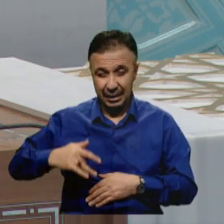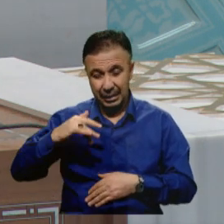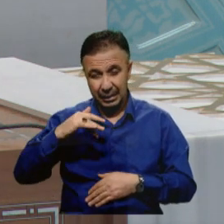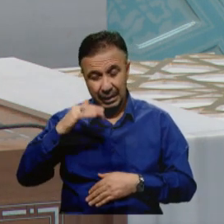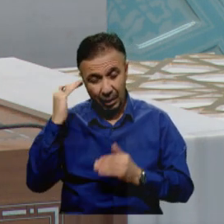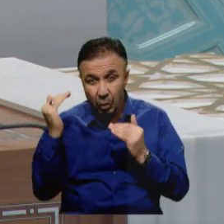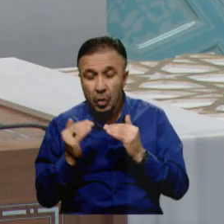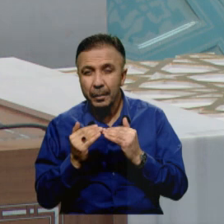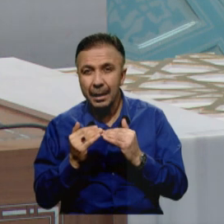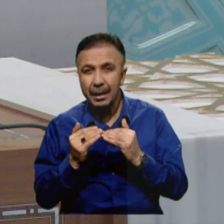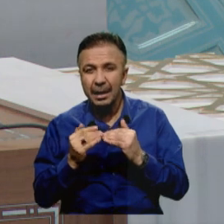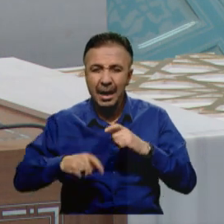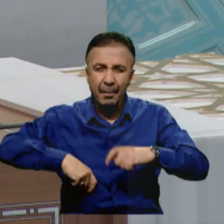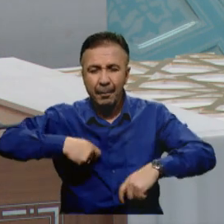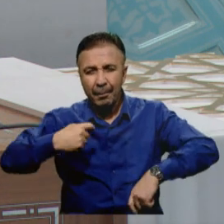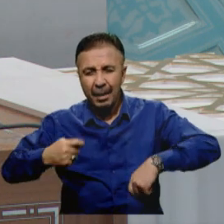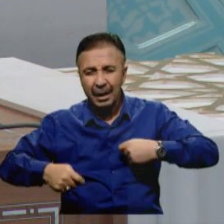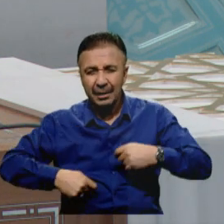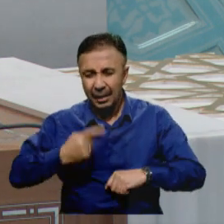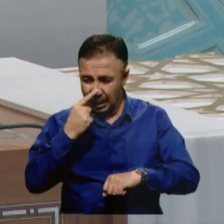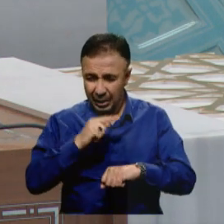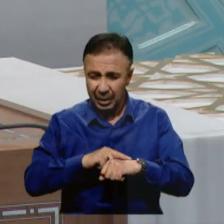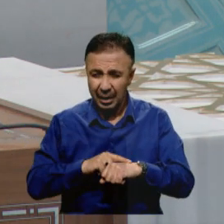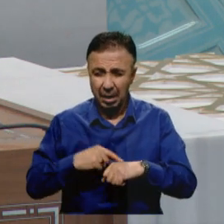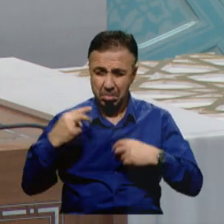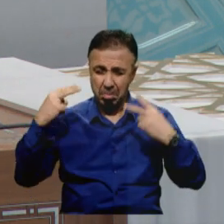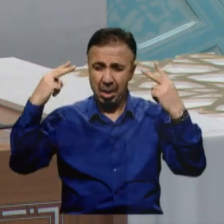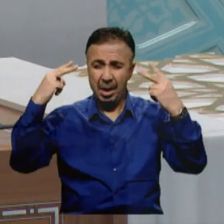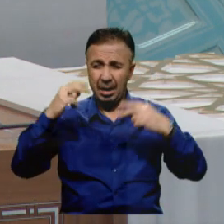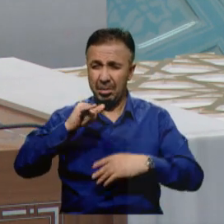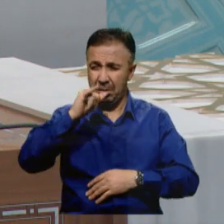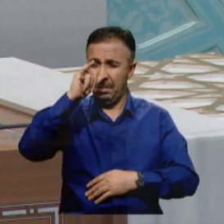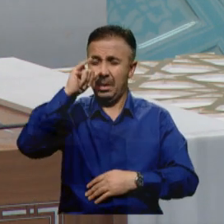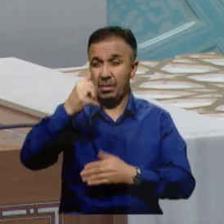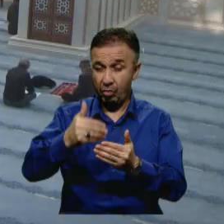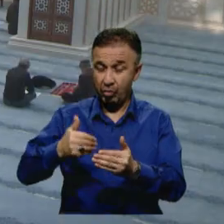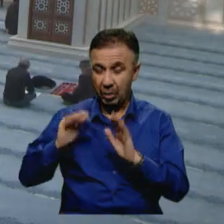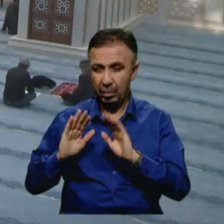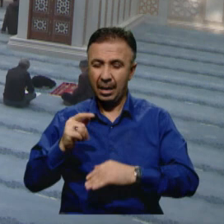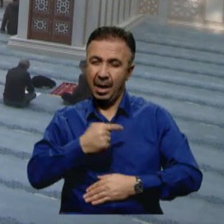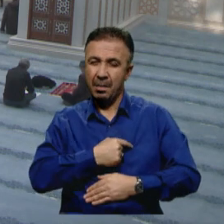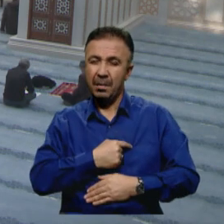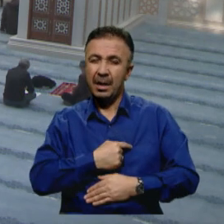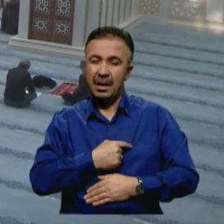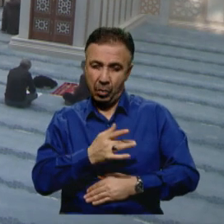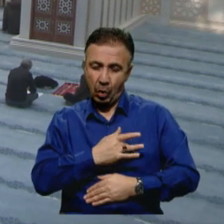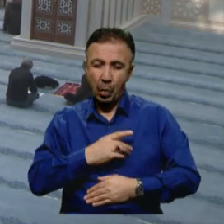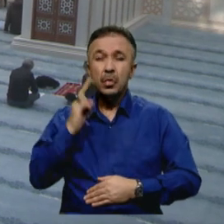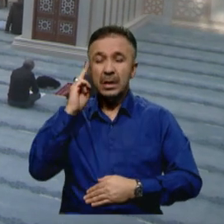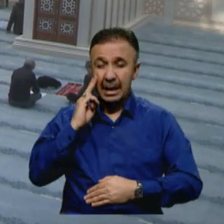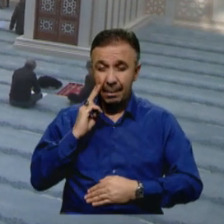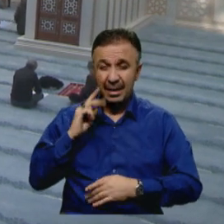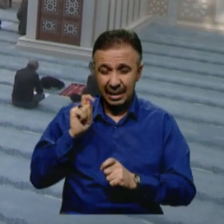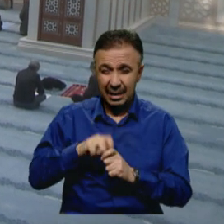batıl inanışlardan, şirkten, riyadan, gösterişten uzak kalmak, kalbimizi, gönlümüzü temizleyip her şeyde